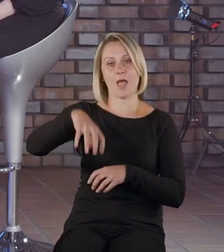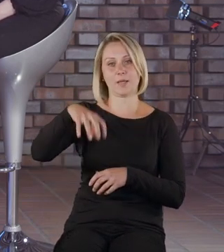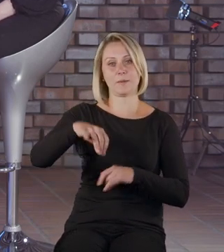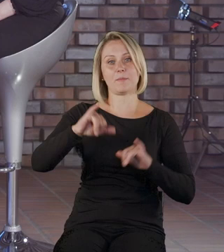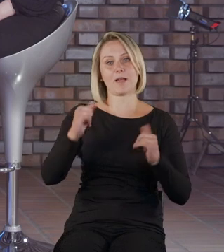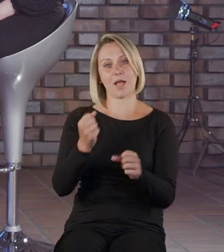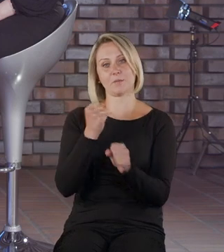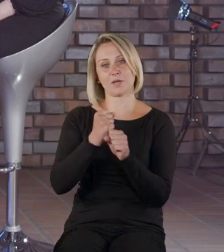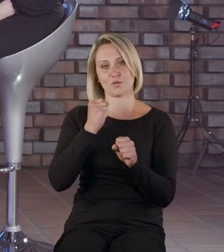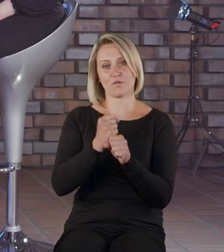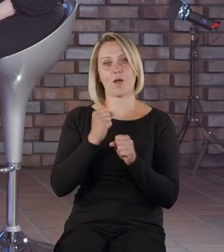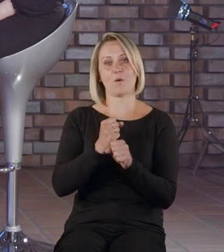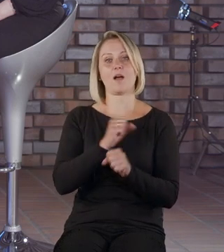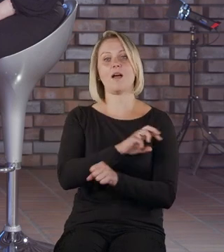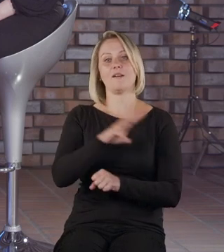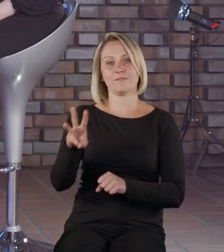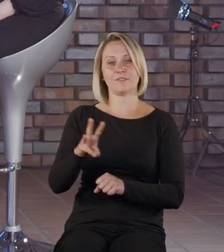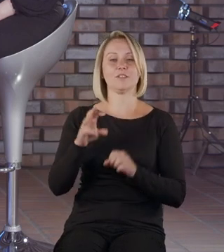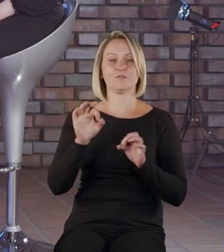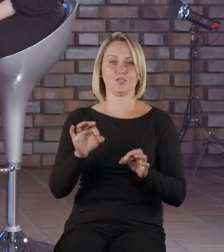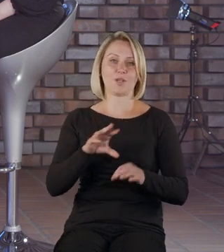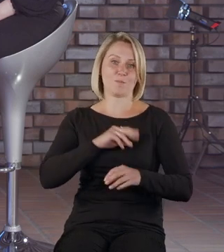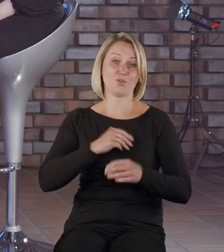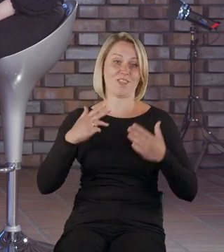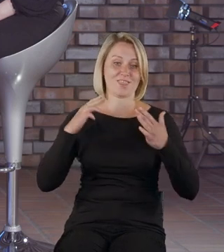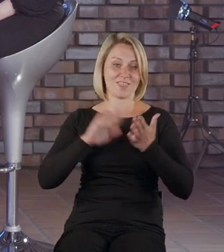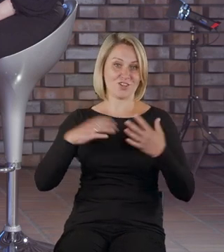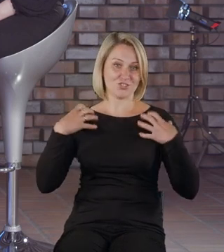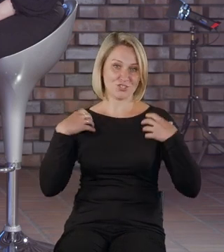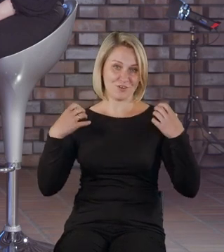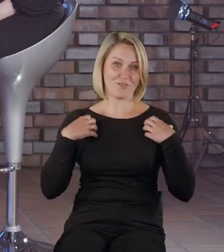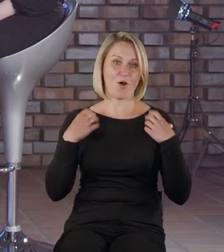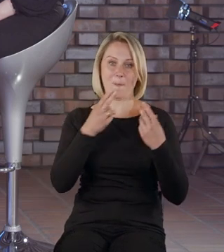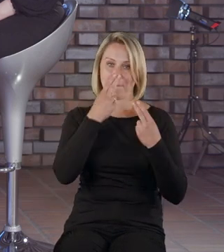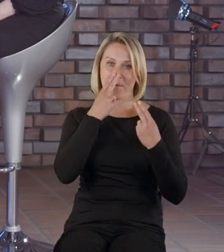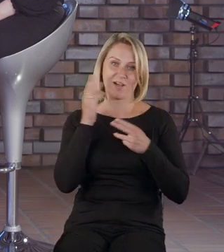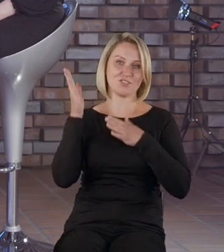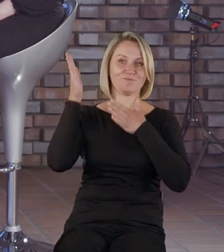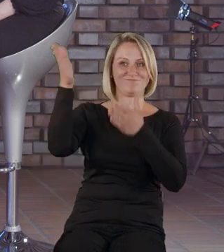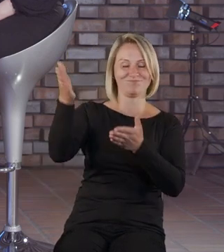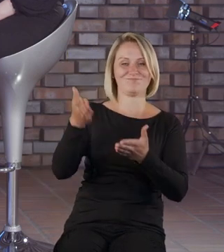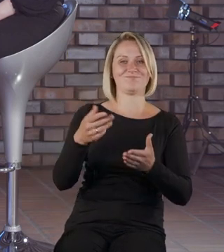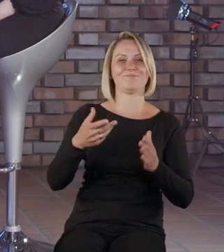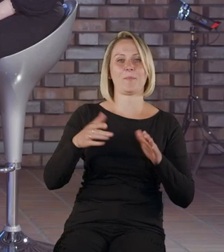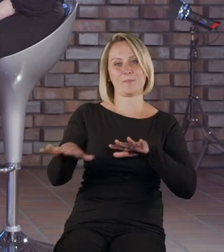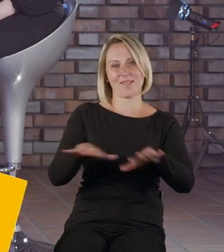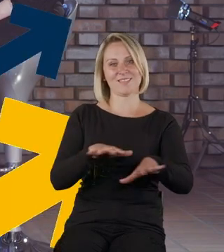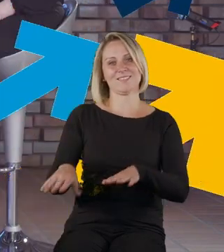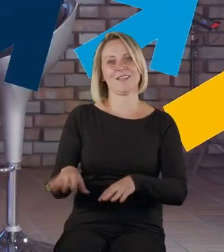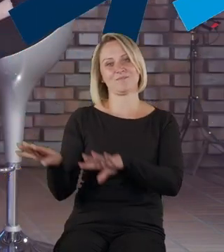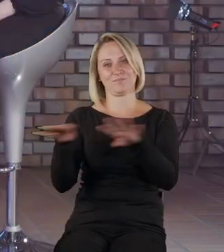pracowała po to, abyście mogli dzisiaj oglądać nas na żywo, a znajdują oni się właśnie po drugiej stronie sali.